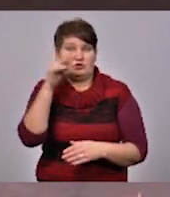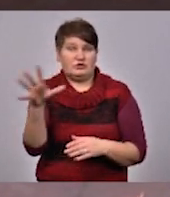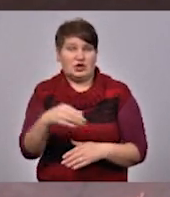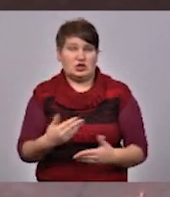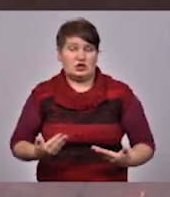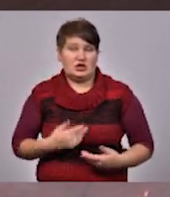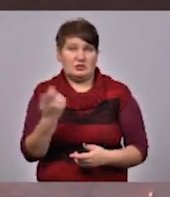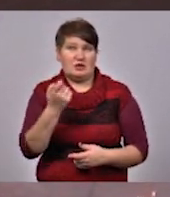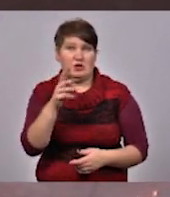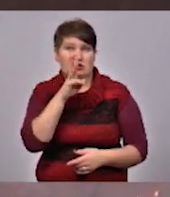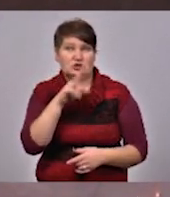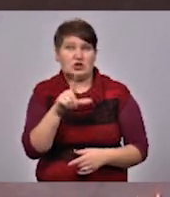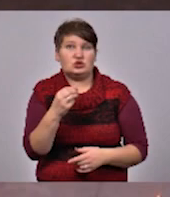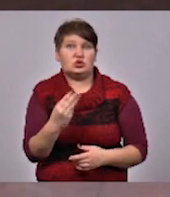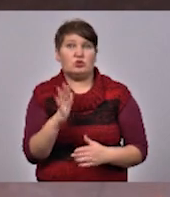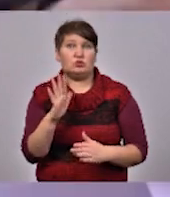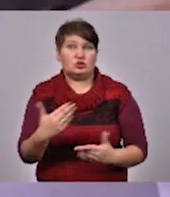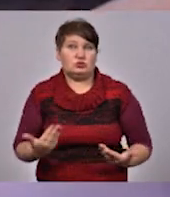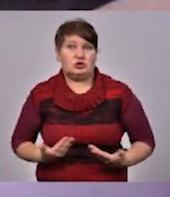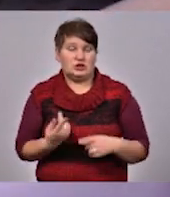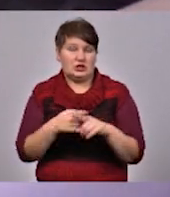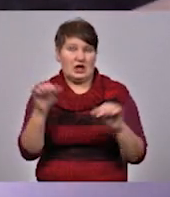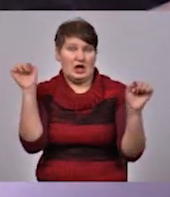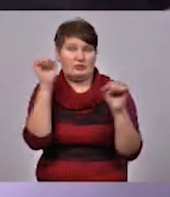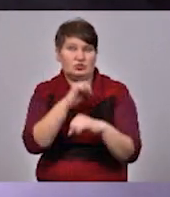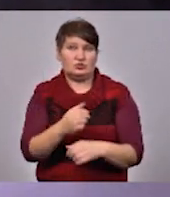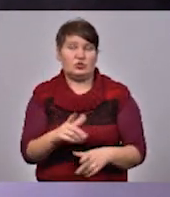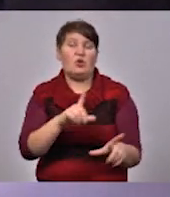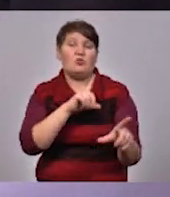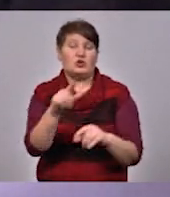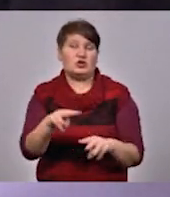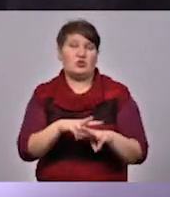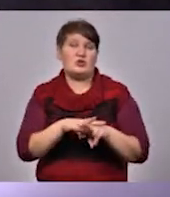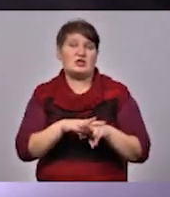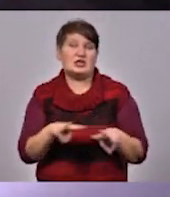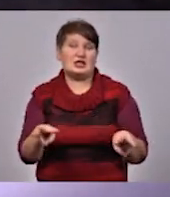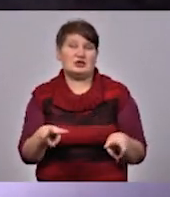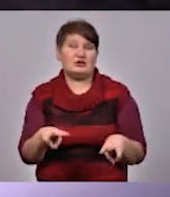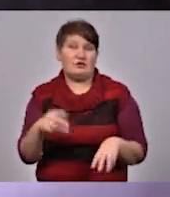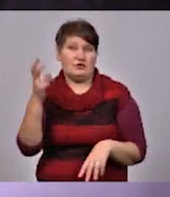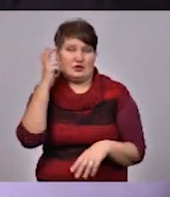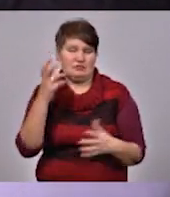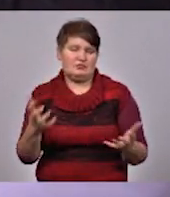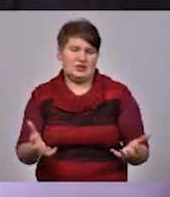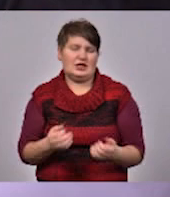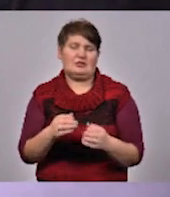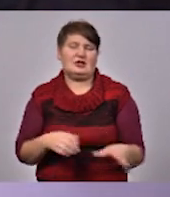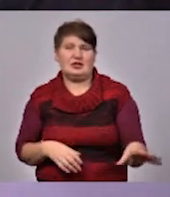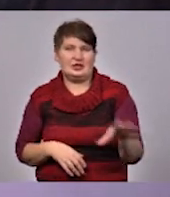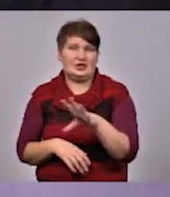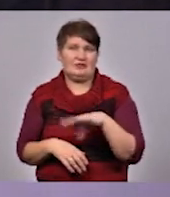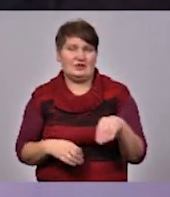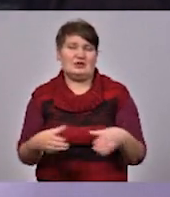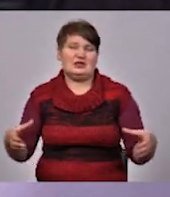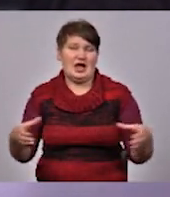мінімальну зарплату. За що ми будемо жити? Це просто абсурд. Поїде міністерство в Київ на підтримати наших загальний